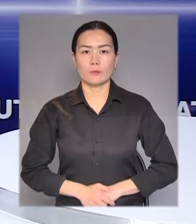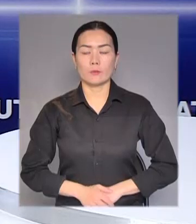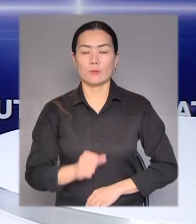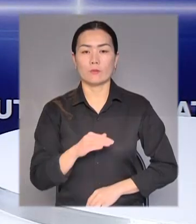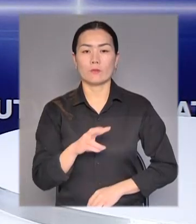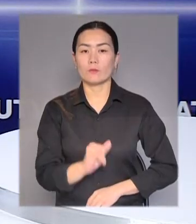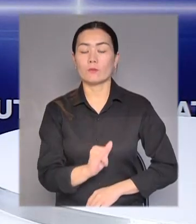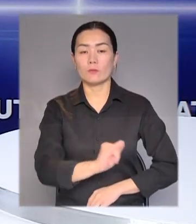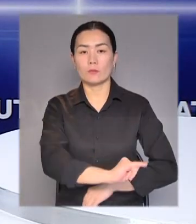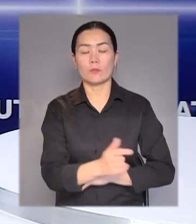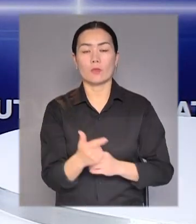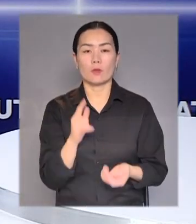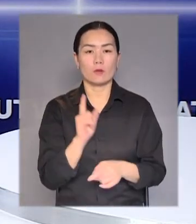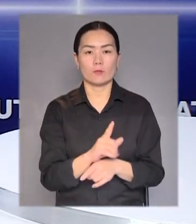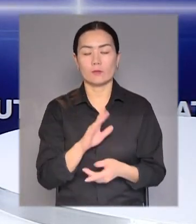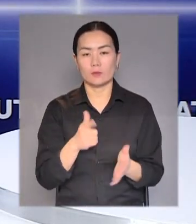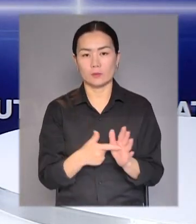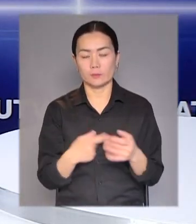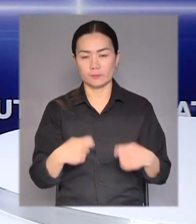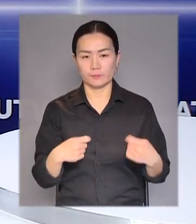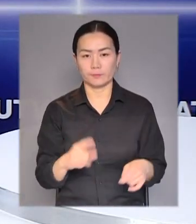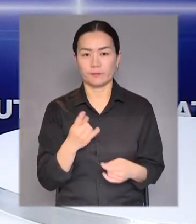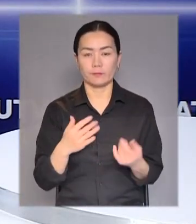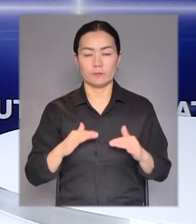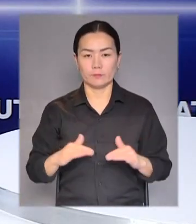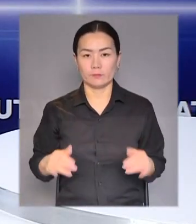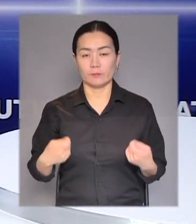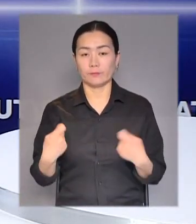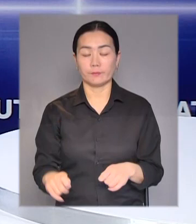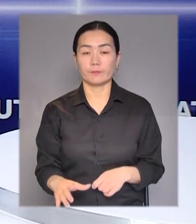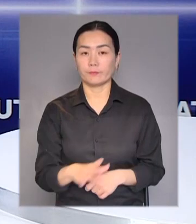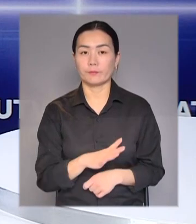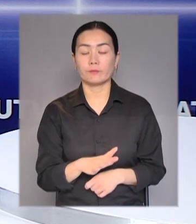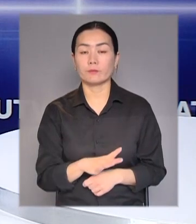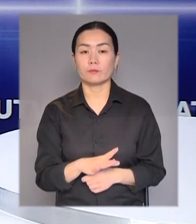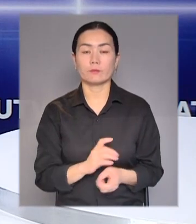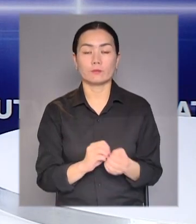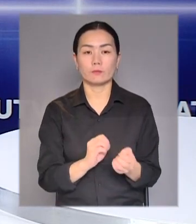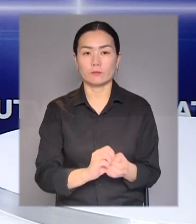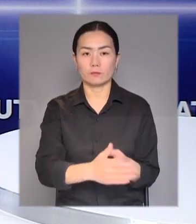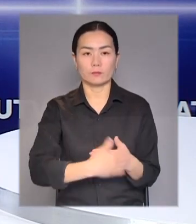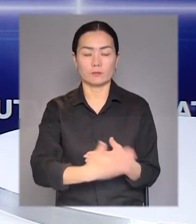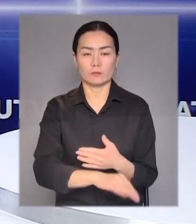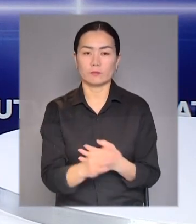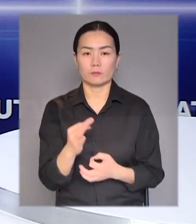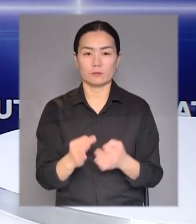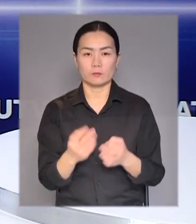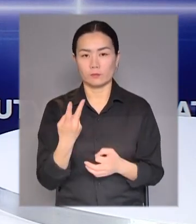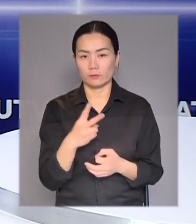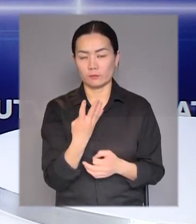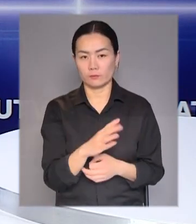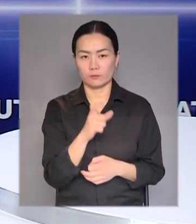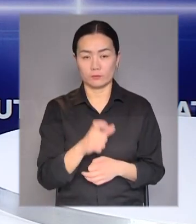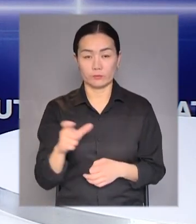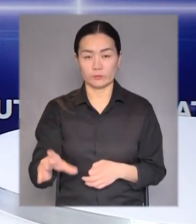Трау суд оставил в силе Переговор женщине которая торговала своими новорождёнными детьми без изменений оставили наказание в отношении других